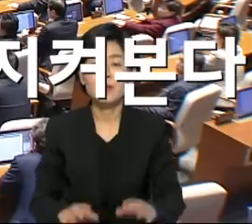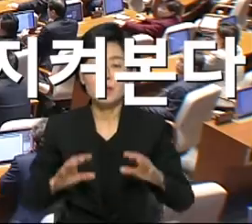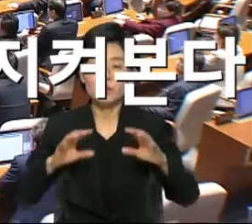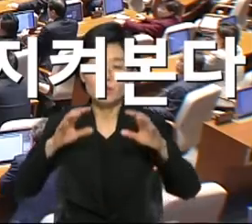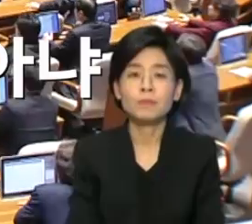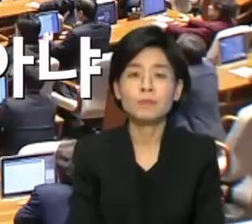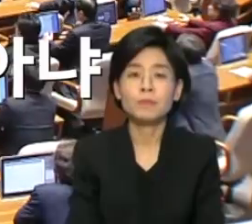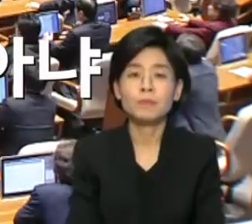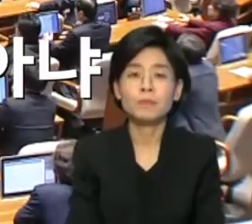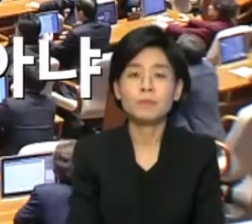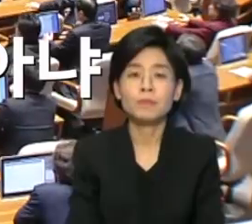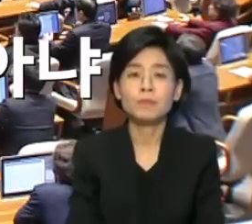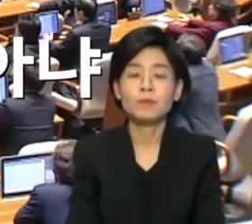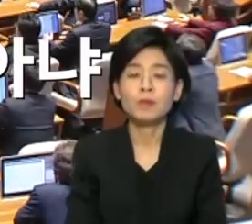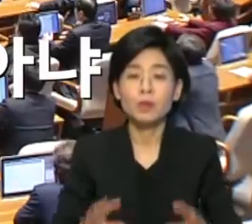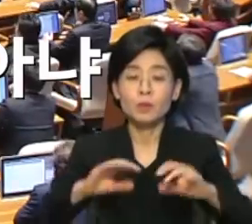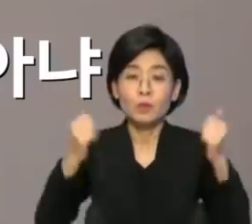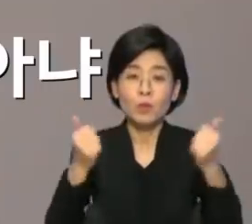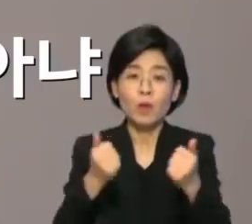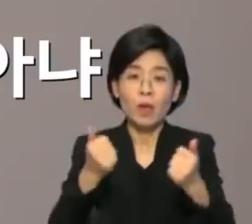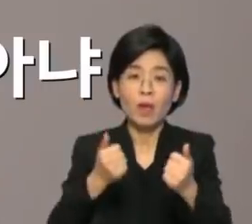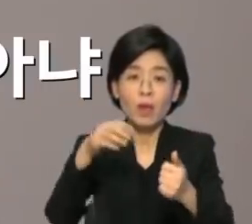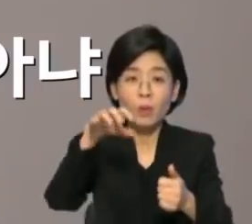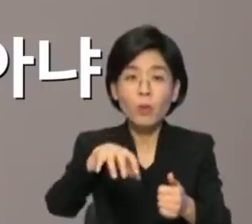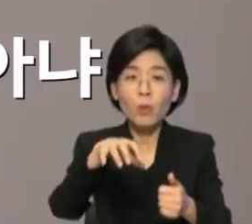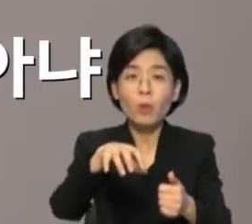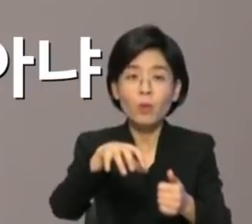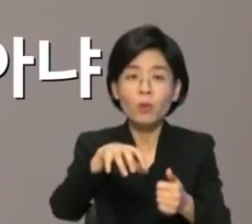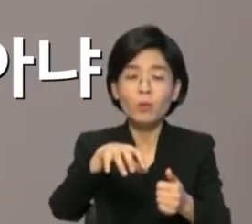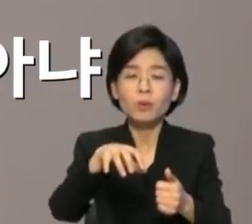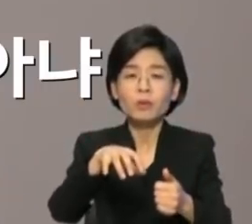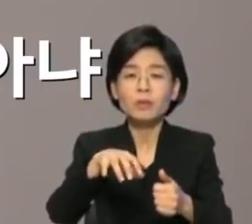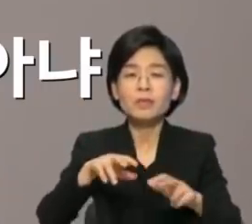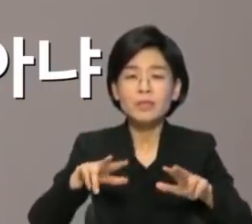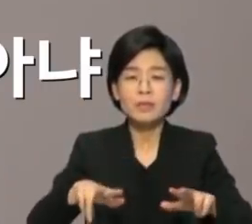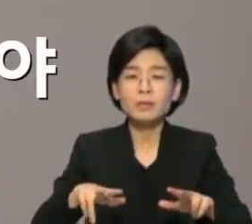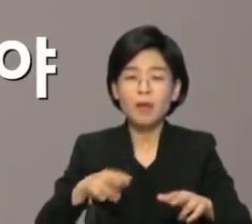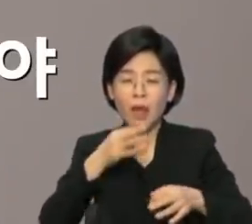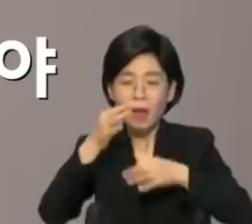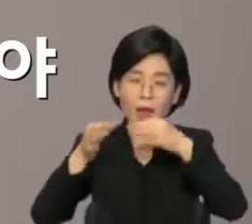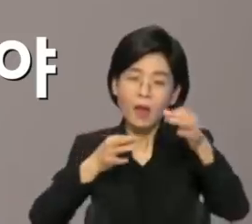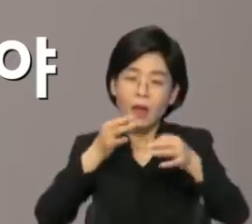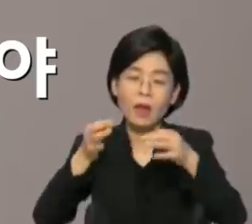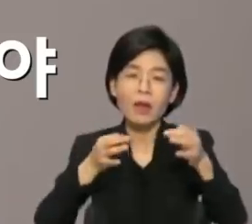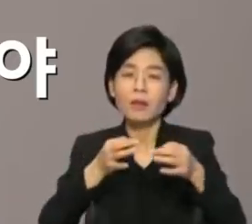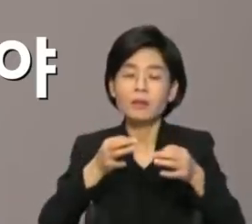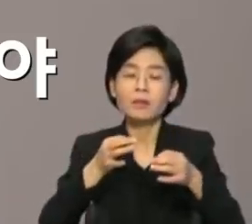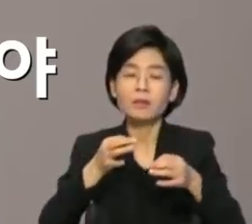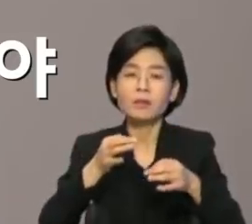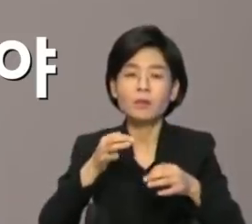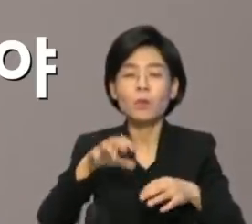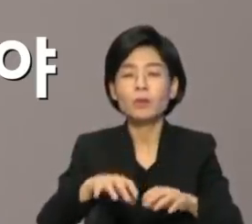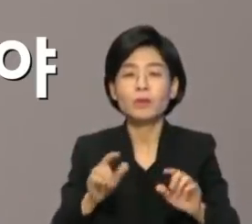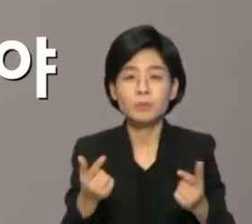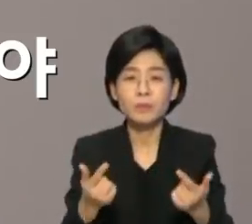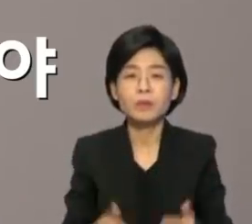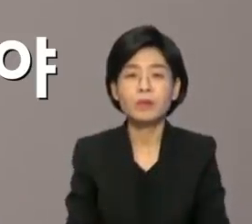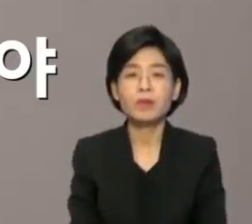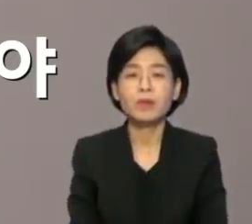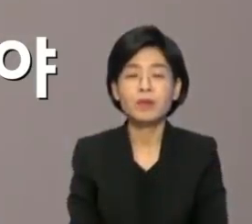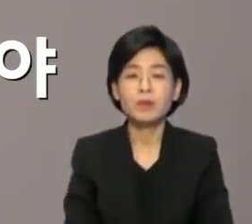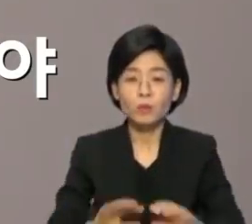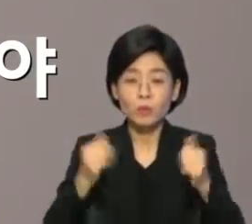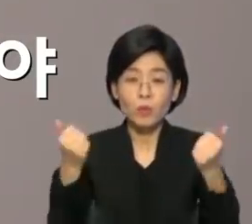있어요. 국회는 이렇게 하는 데가 아니에요. 국회는